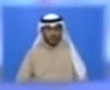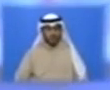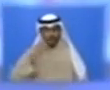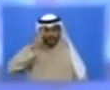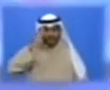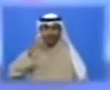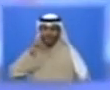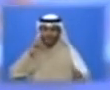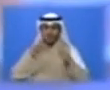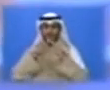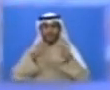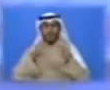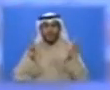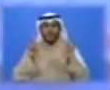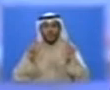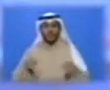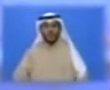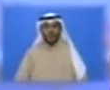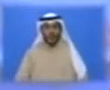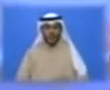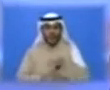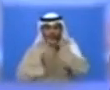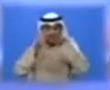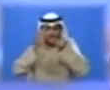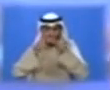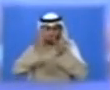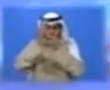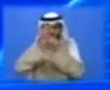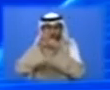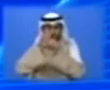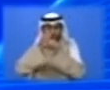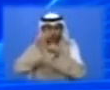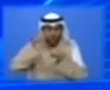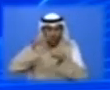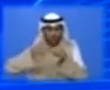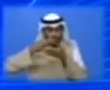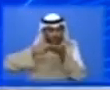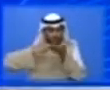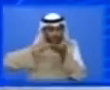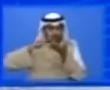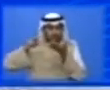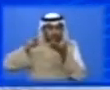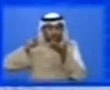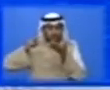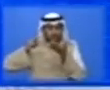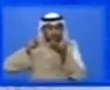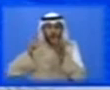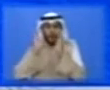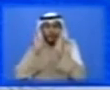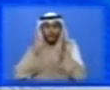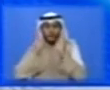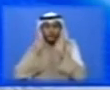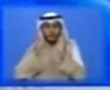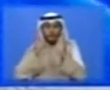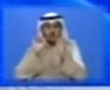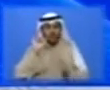أهلا بكم. بعث حضرة صاحب السمو أمير البلاد الشيخ صباح الأحمد الجابر الصباح حفظه الله ورعاه ببرقية